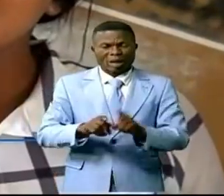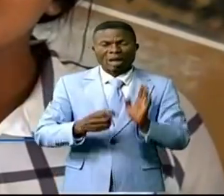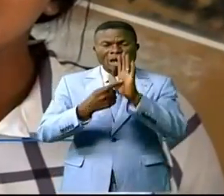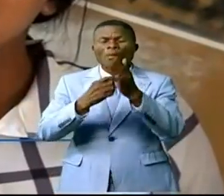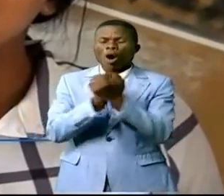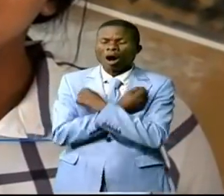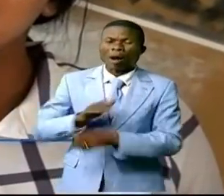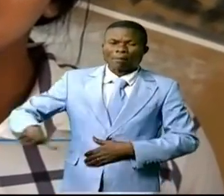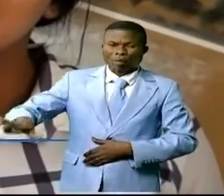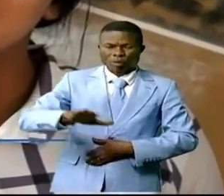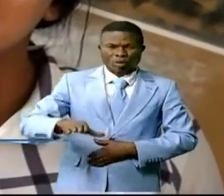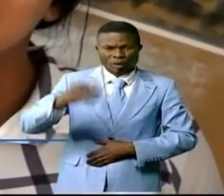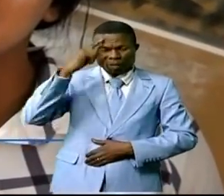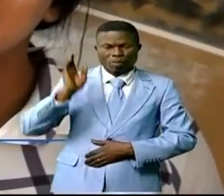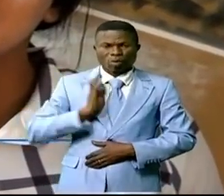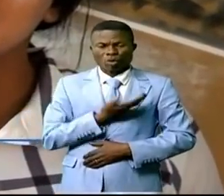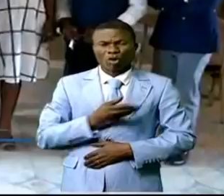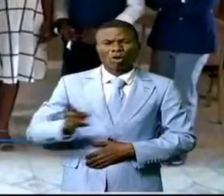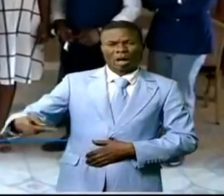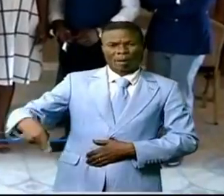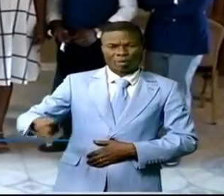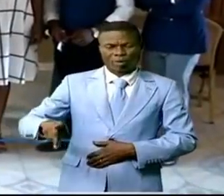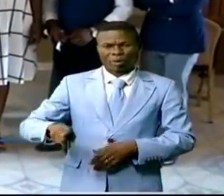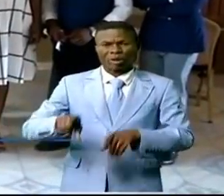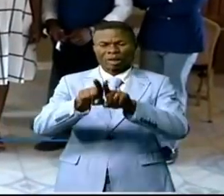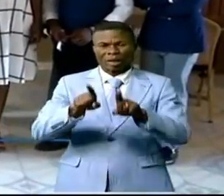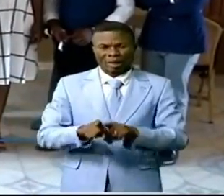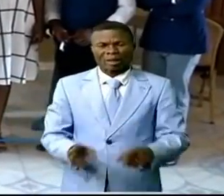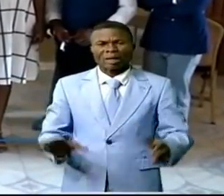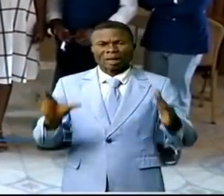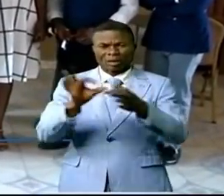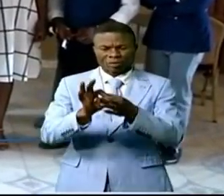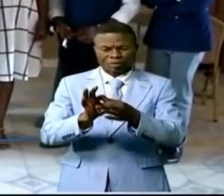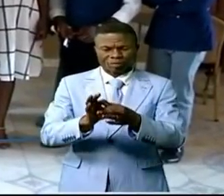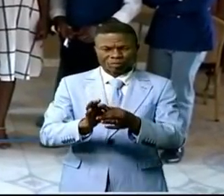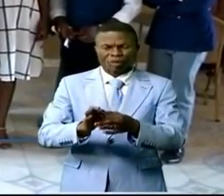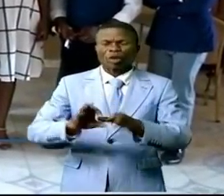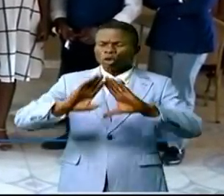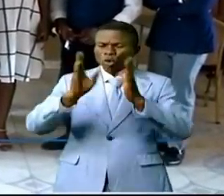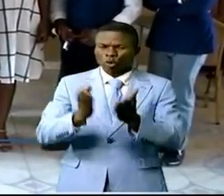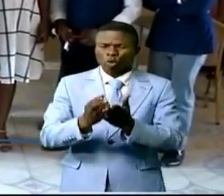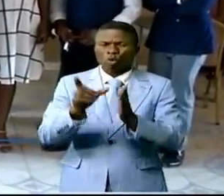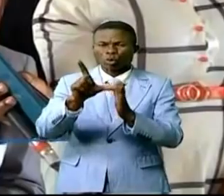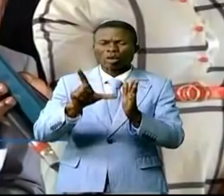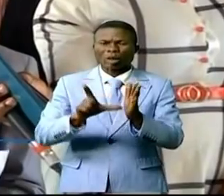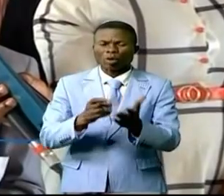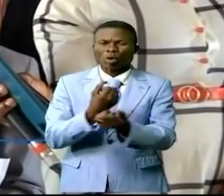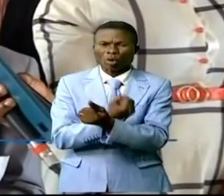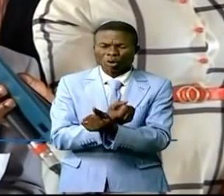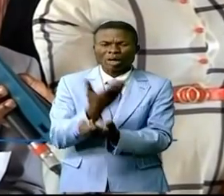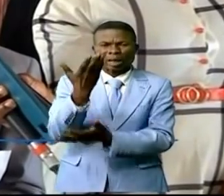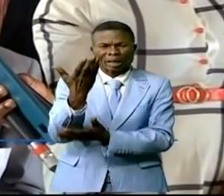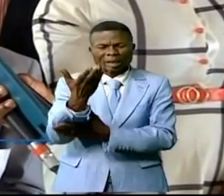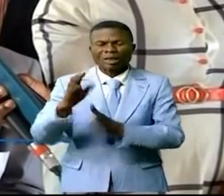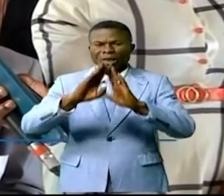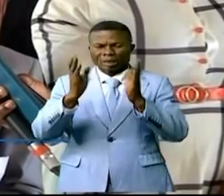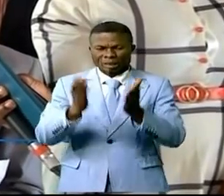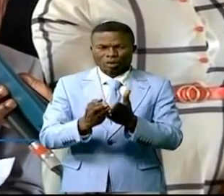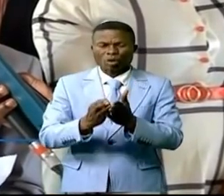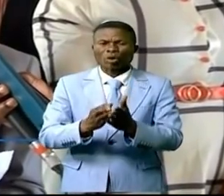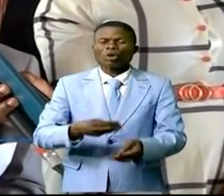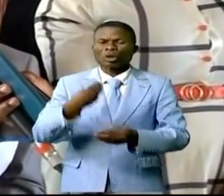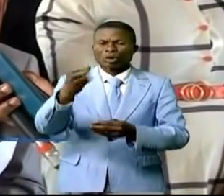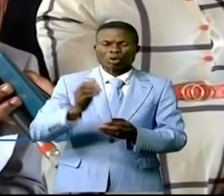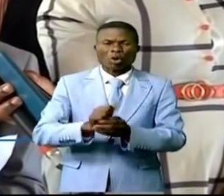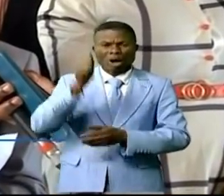patriotisme et d'amour pour notre province, en se mettant en marge de toutes instructions et toutes sollicitations qui compromettraient